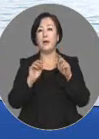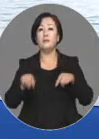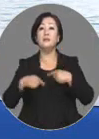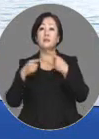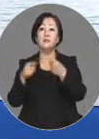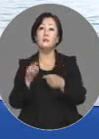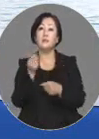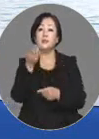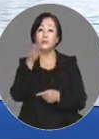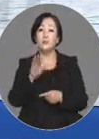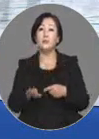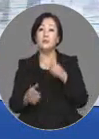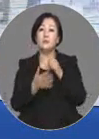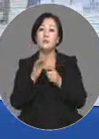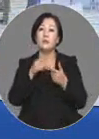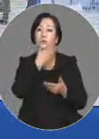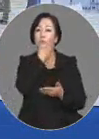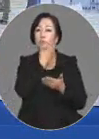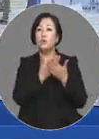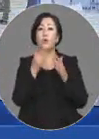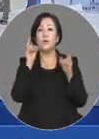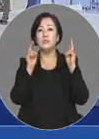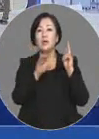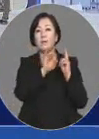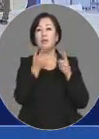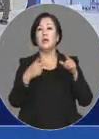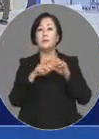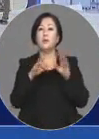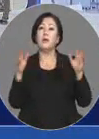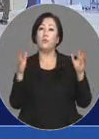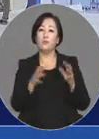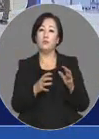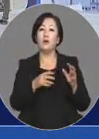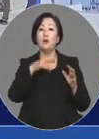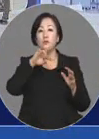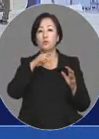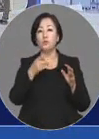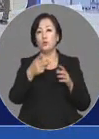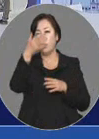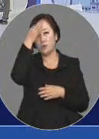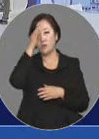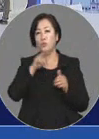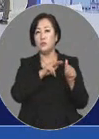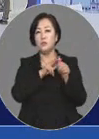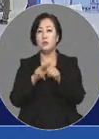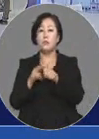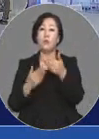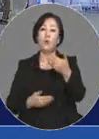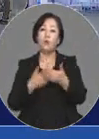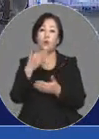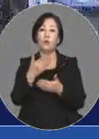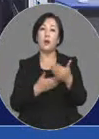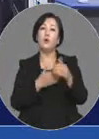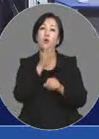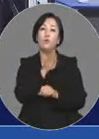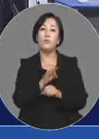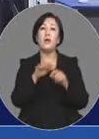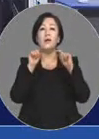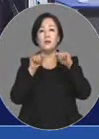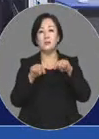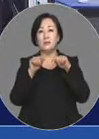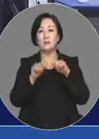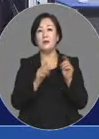곳이 없는데요. 주요 기업들이 한자리에 모여 수소 기술과 정보를 공유하고 구매 상담까지